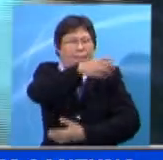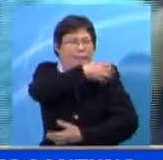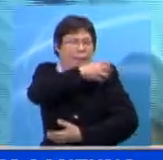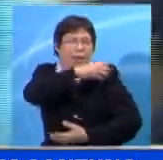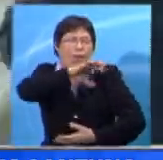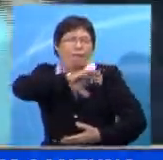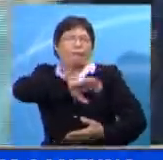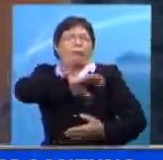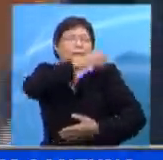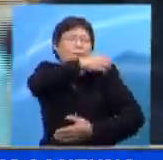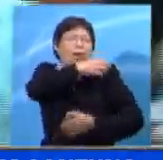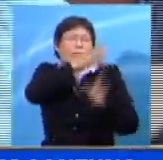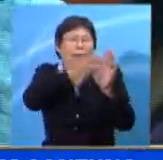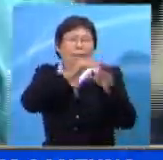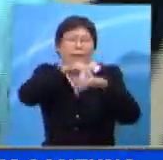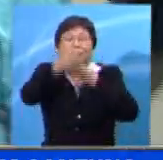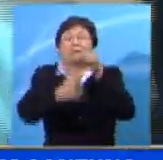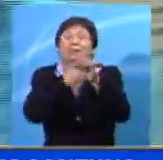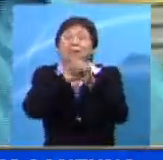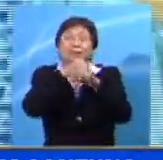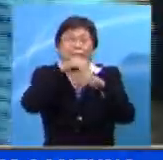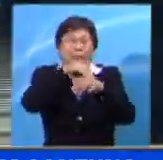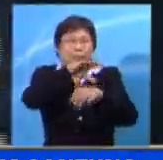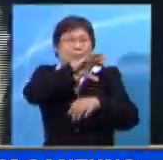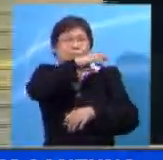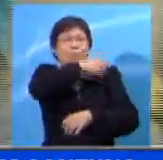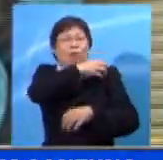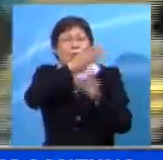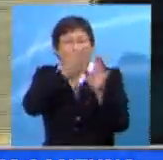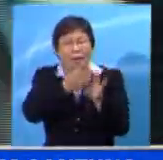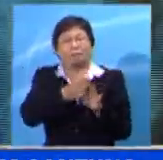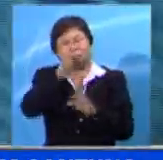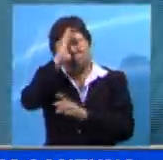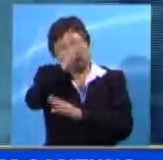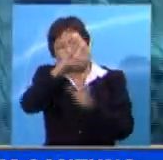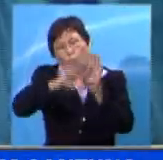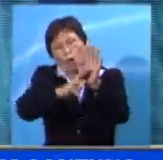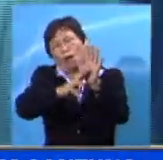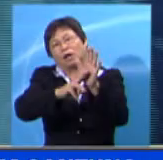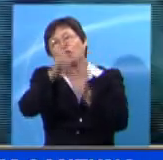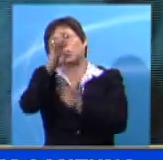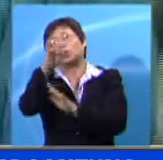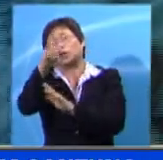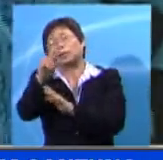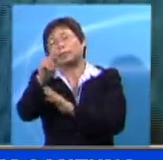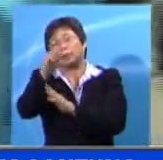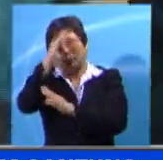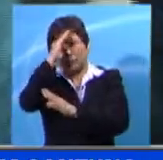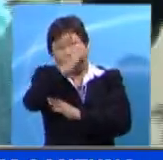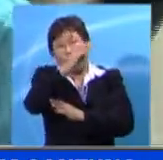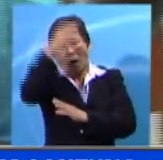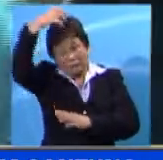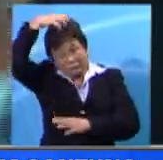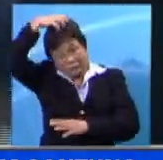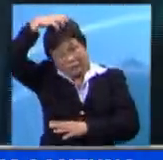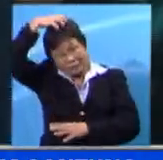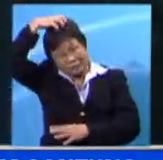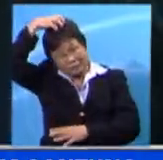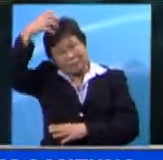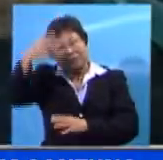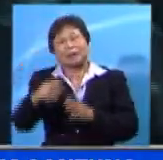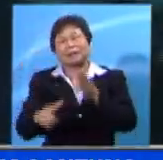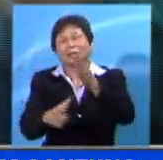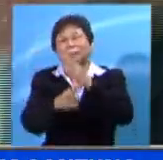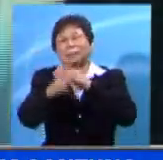pada tahun yang sama beliau memutuskan demikian setelah pihak pendakwaan yang diwakili ketua unit pendakwaan Selangor Mohamad Azari haron dan